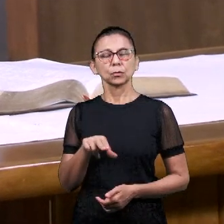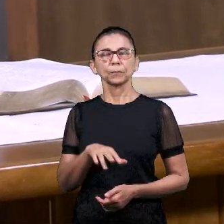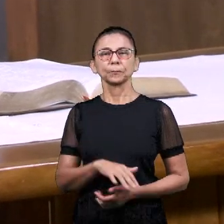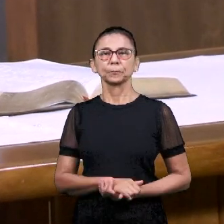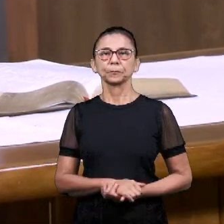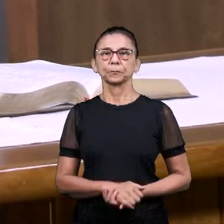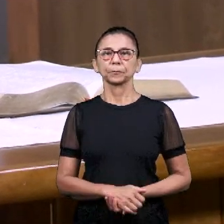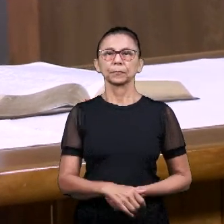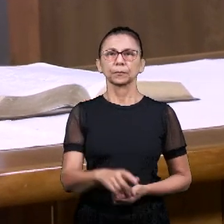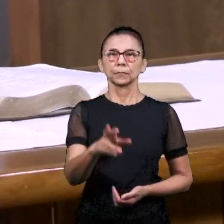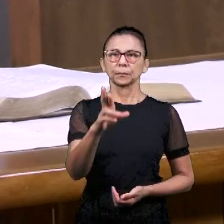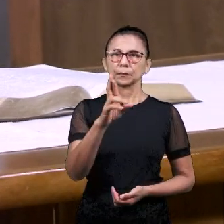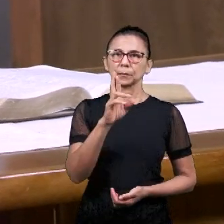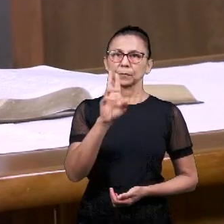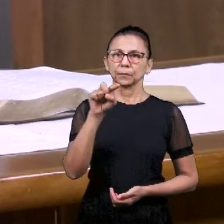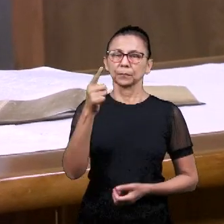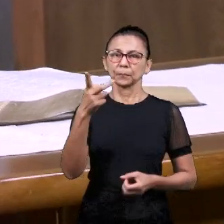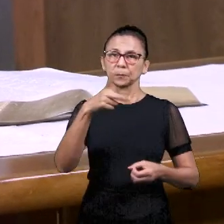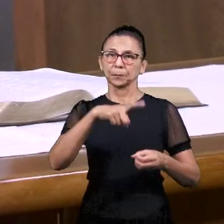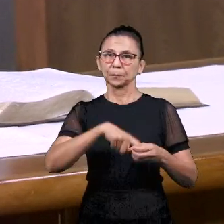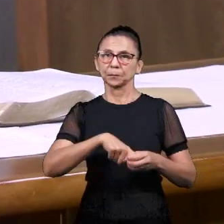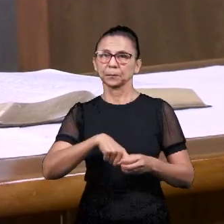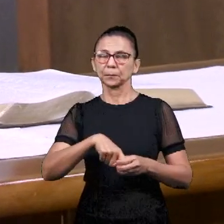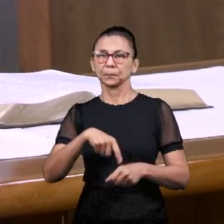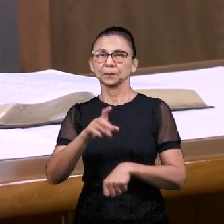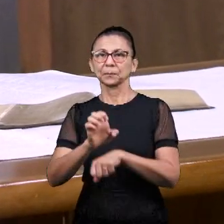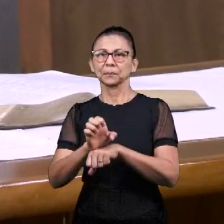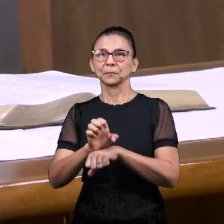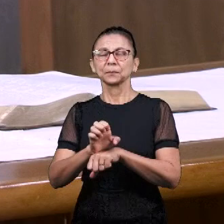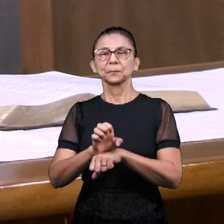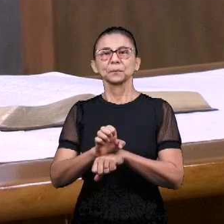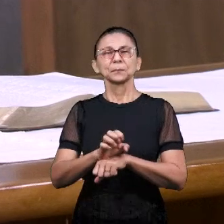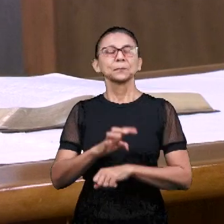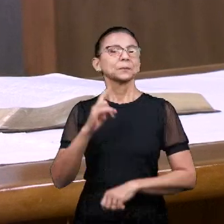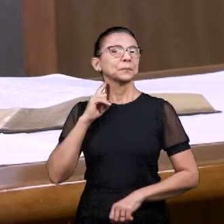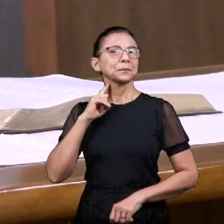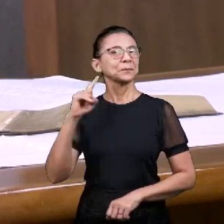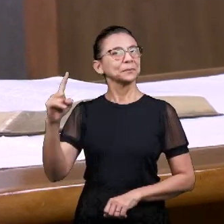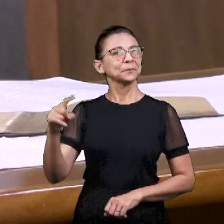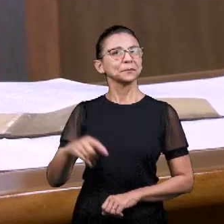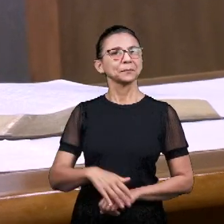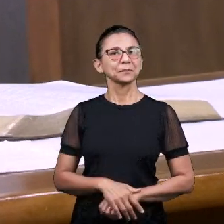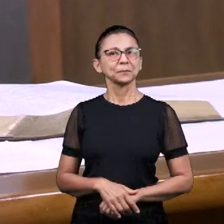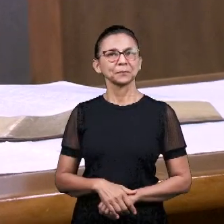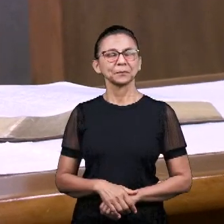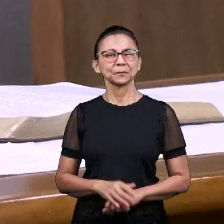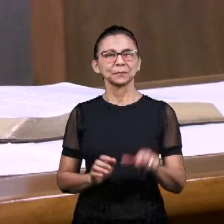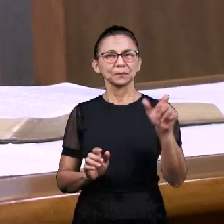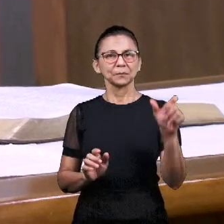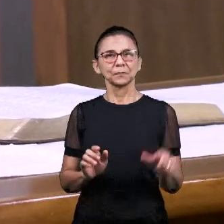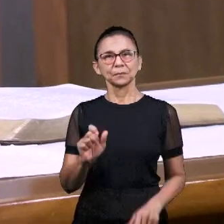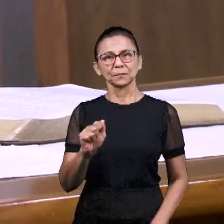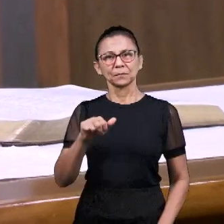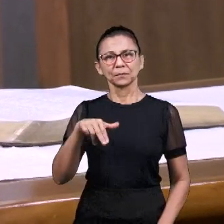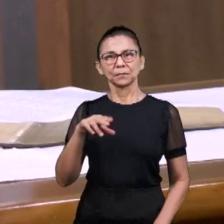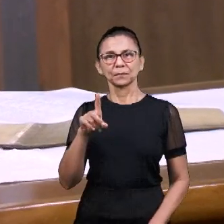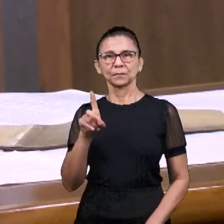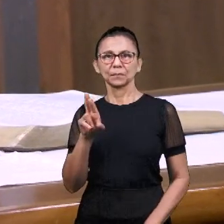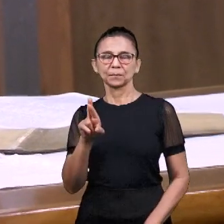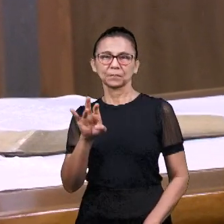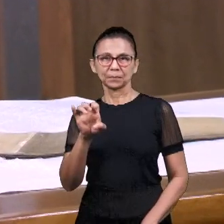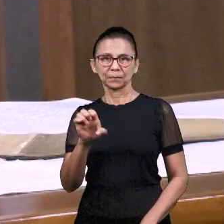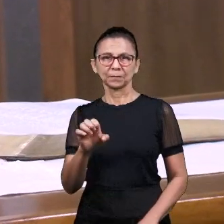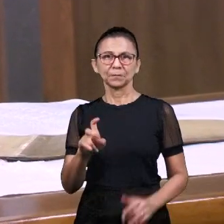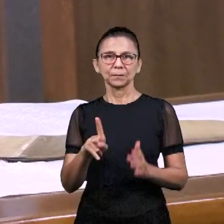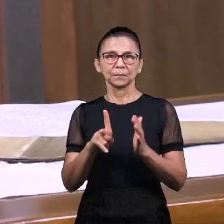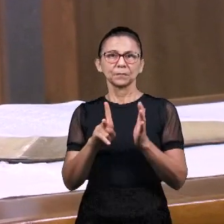Brésil, dans l'État de Minas Gerais. Nous allons voir une réponse de André. André, il fait partie du groupe de jeunes de